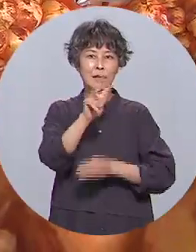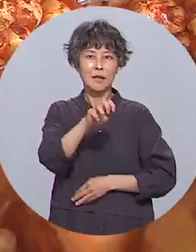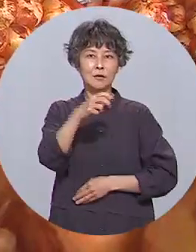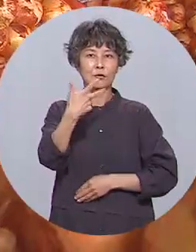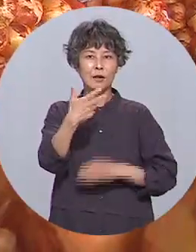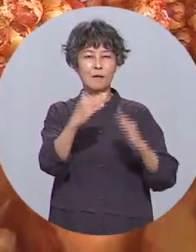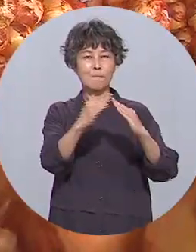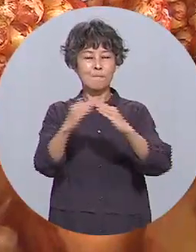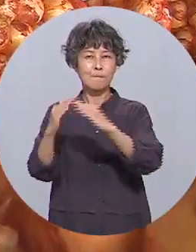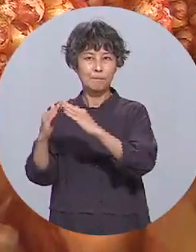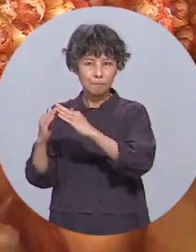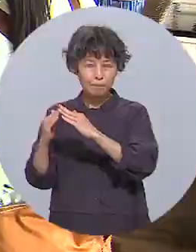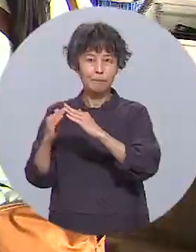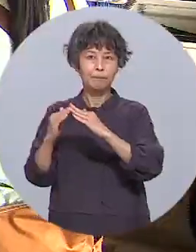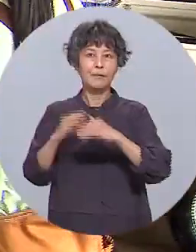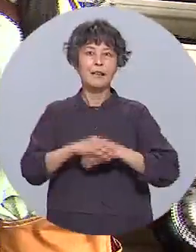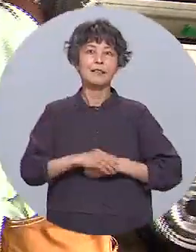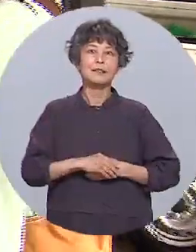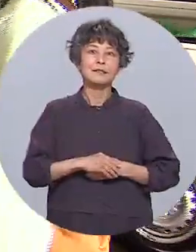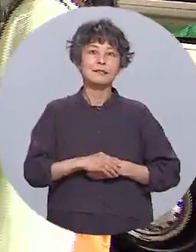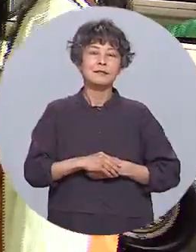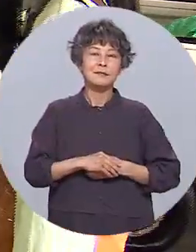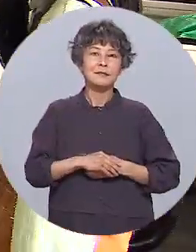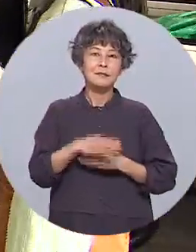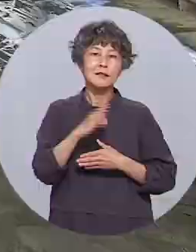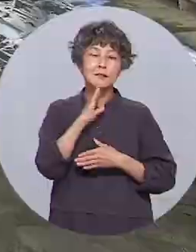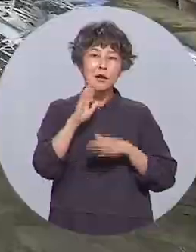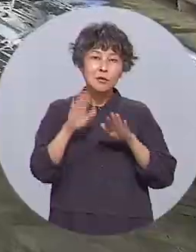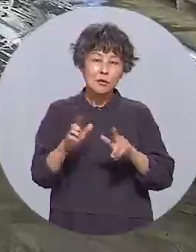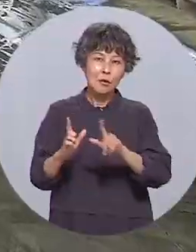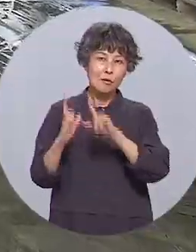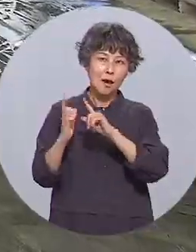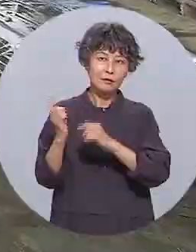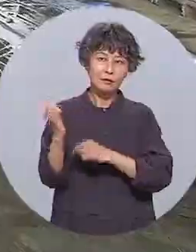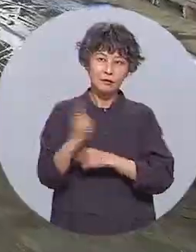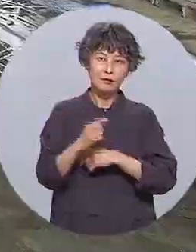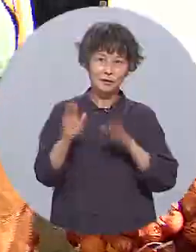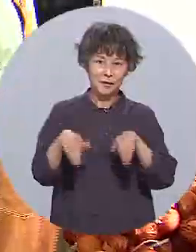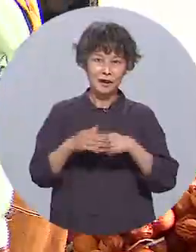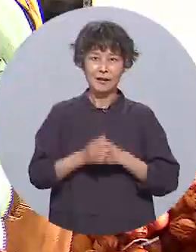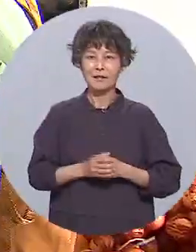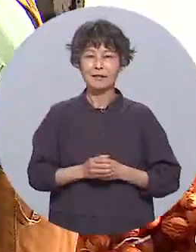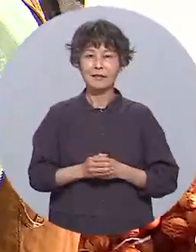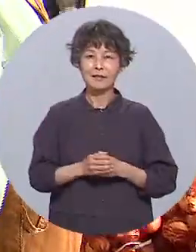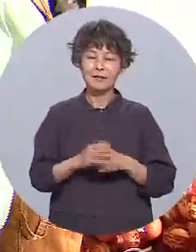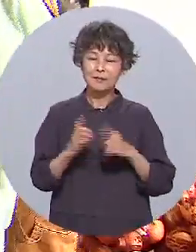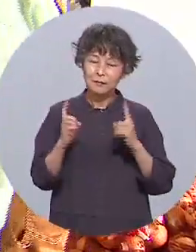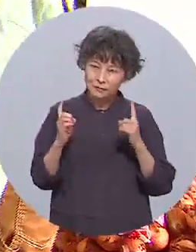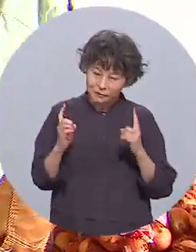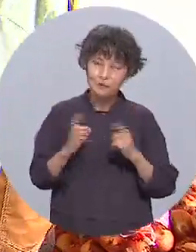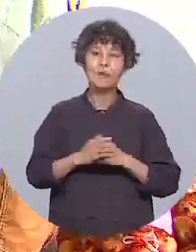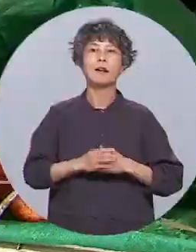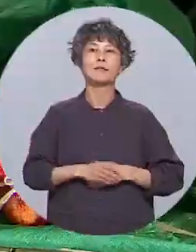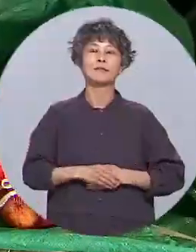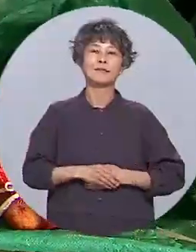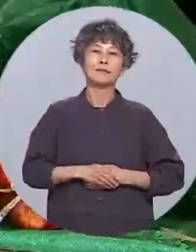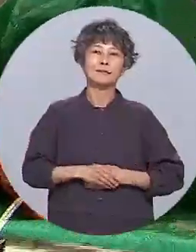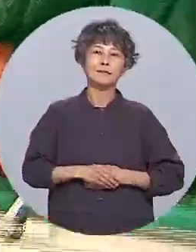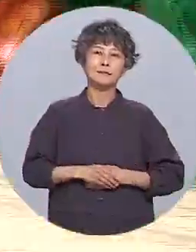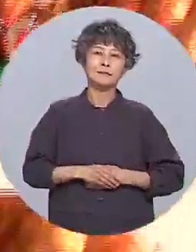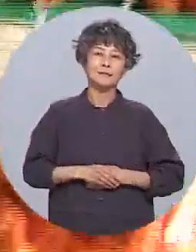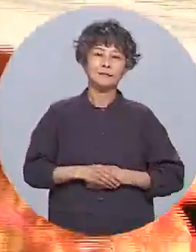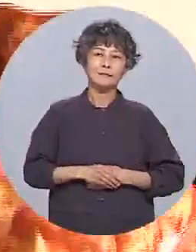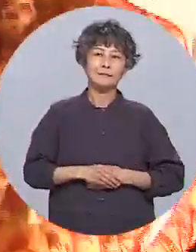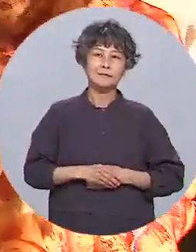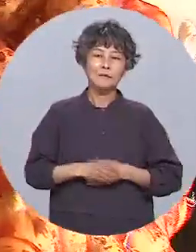件おりまして、ね、ちょうど玉ねぎの農家さん来たみたいです。 こんにちは。これって